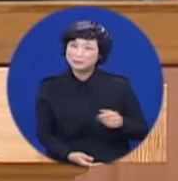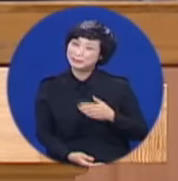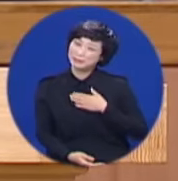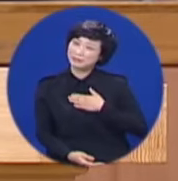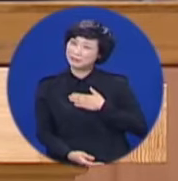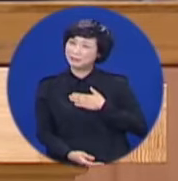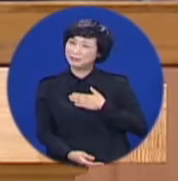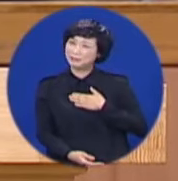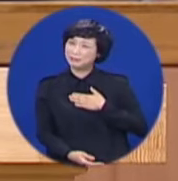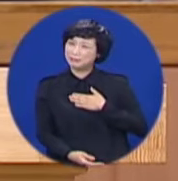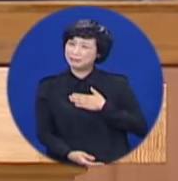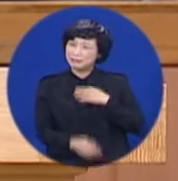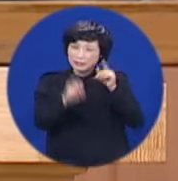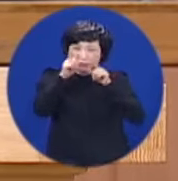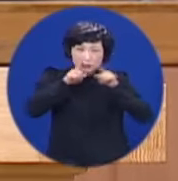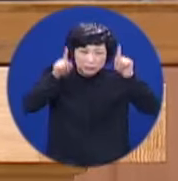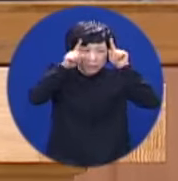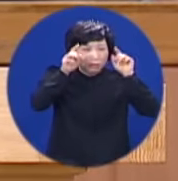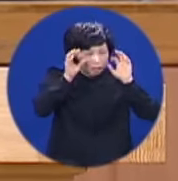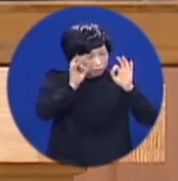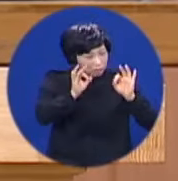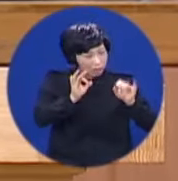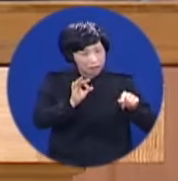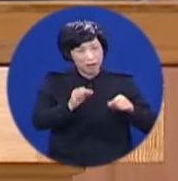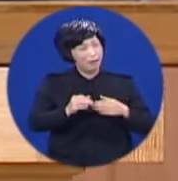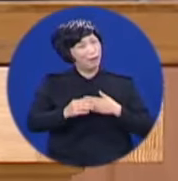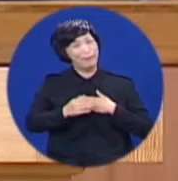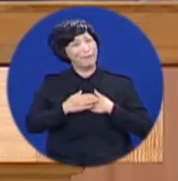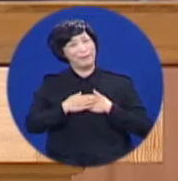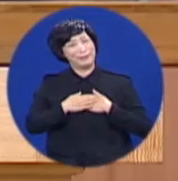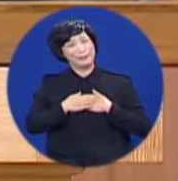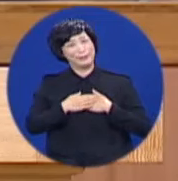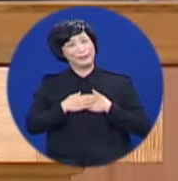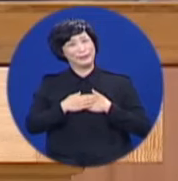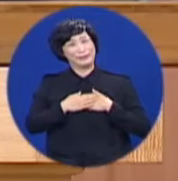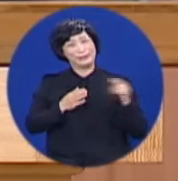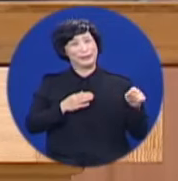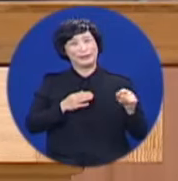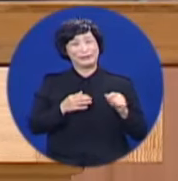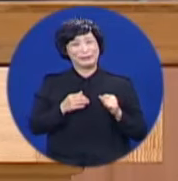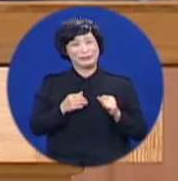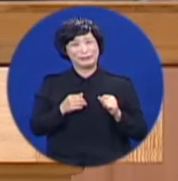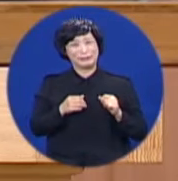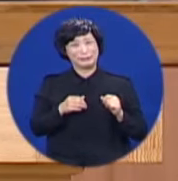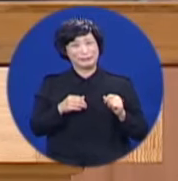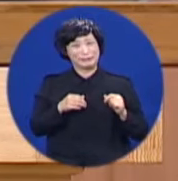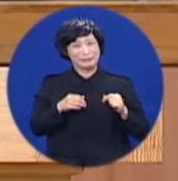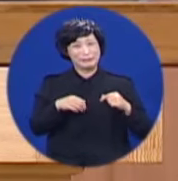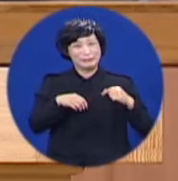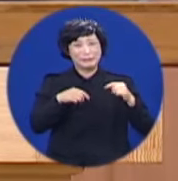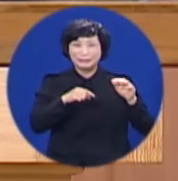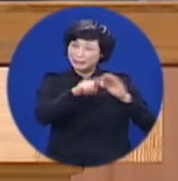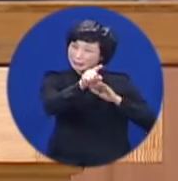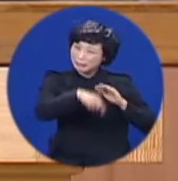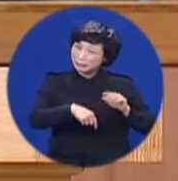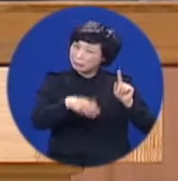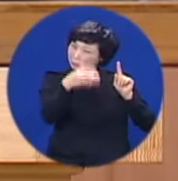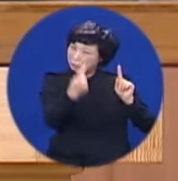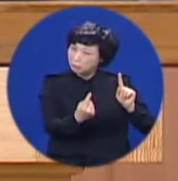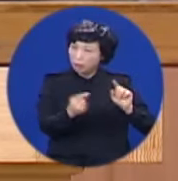저는 지옥을 보니 단 1초만 들어갔다 나오라고도